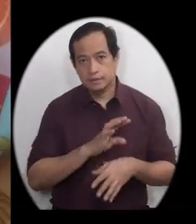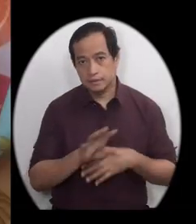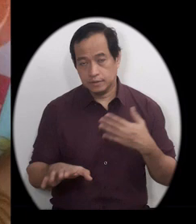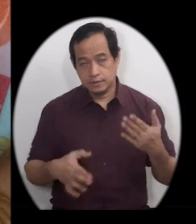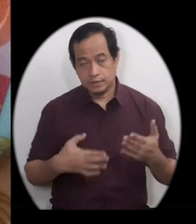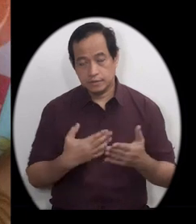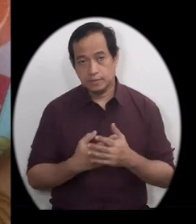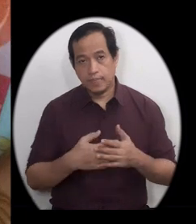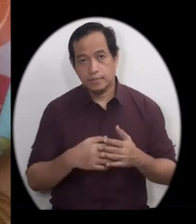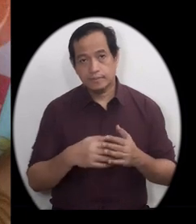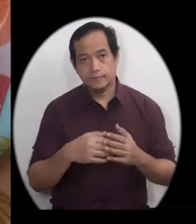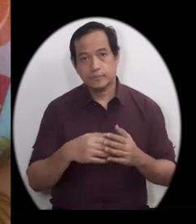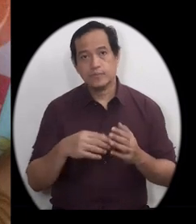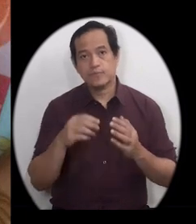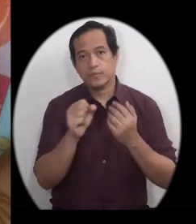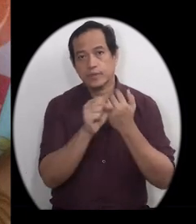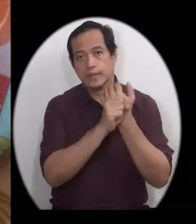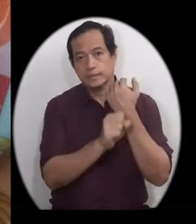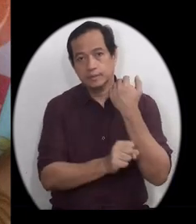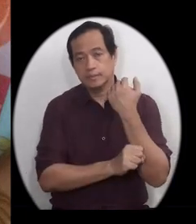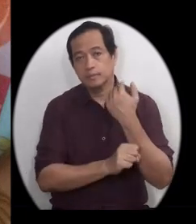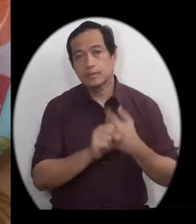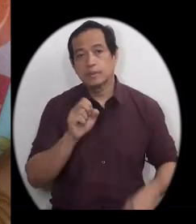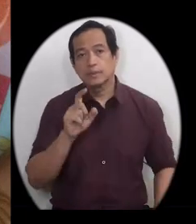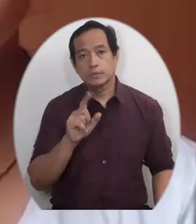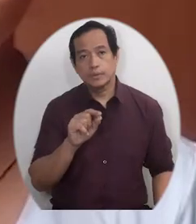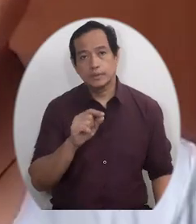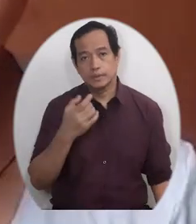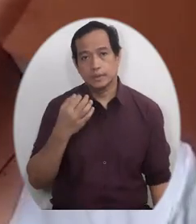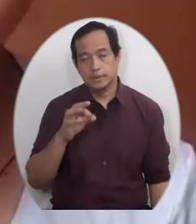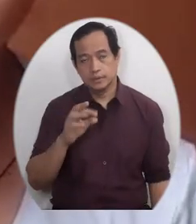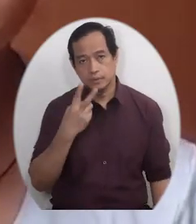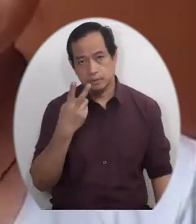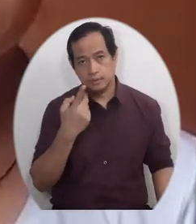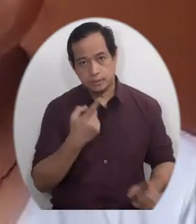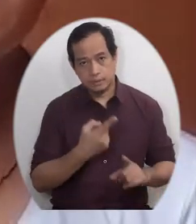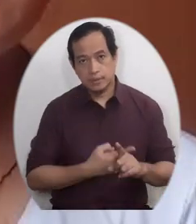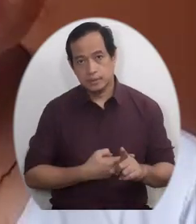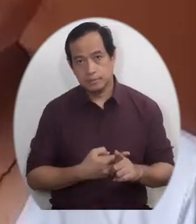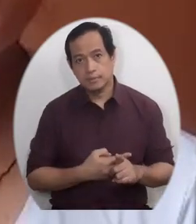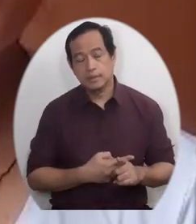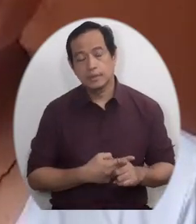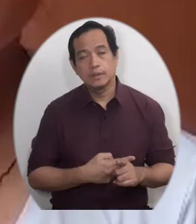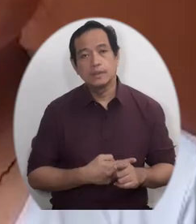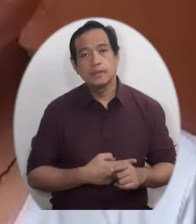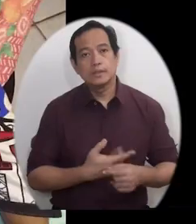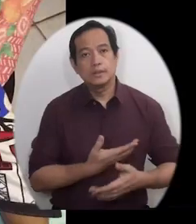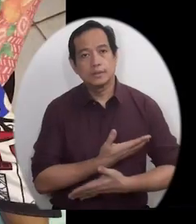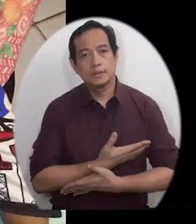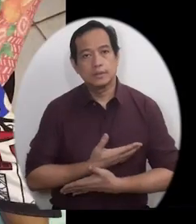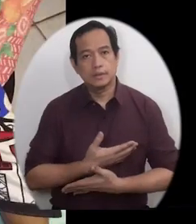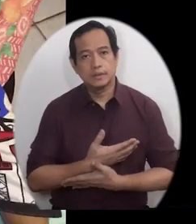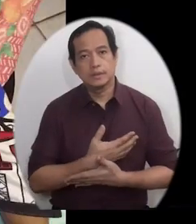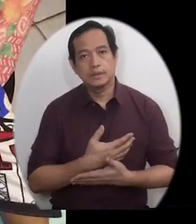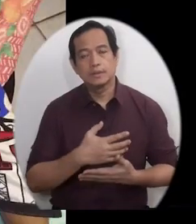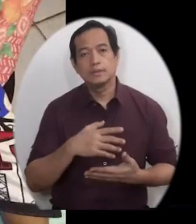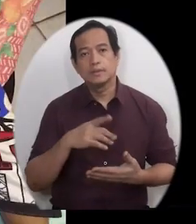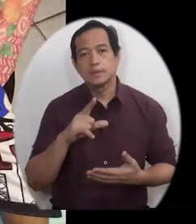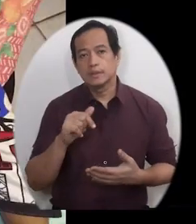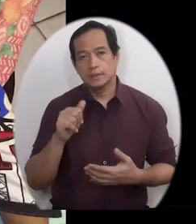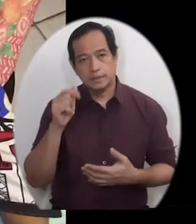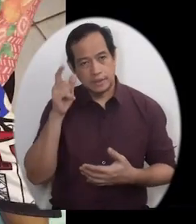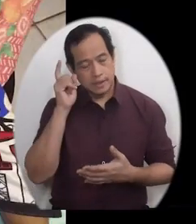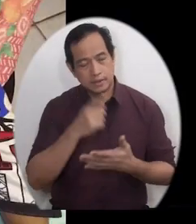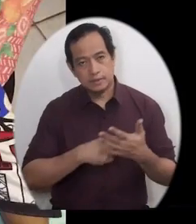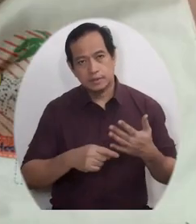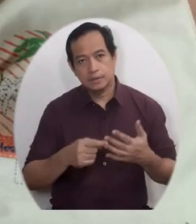noong September 2019, 2 months pa lang po si Baby Ras. Dilaw po yung portion ng mata niya.